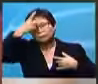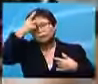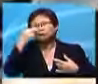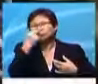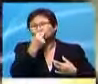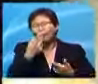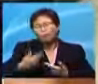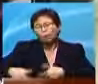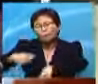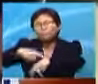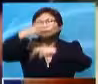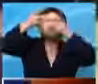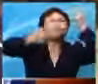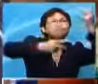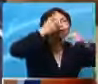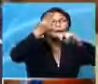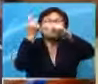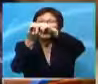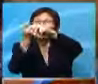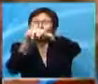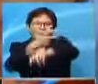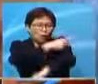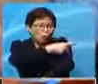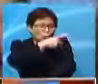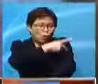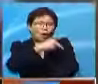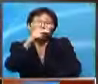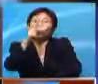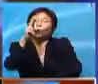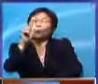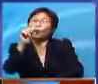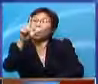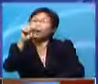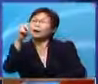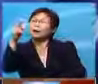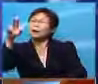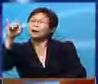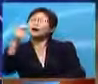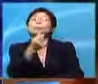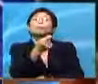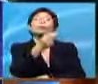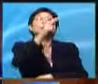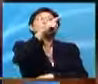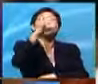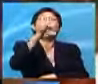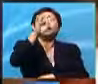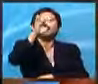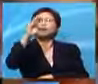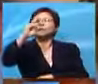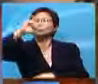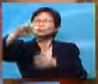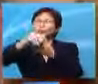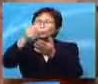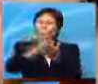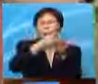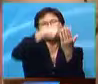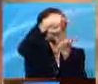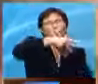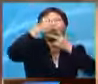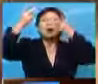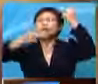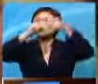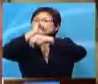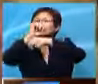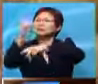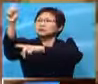turut meluangkan masa meninjau pembinaan hospital Kuala kerai yang baharu dengan kos rm286 juta ini antara program lawatan Kerja